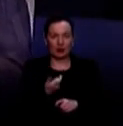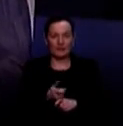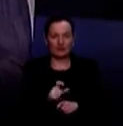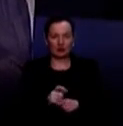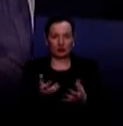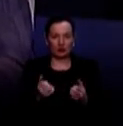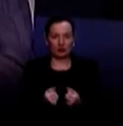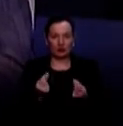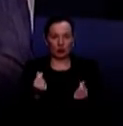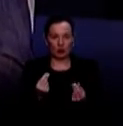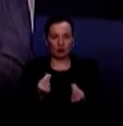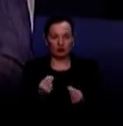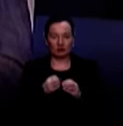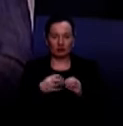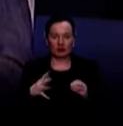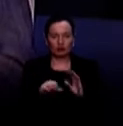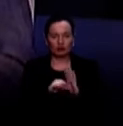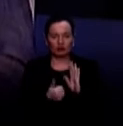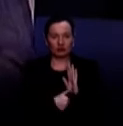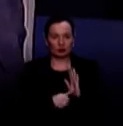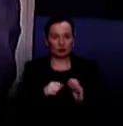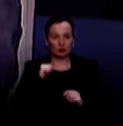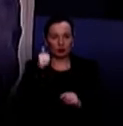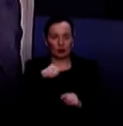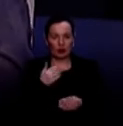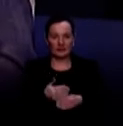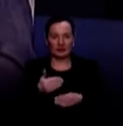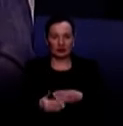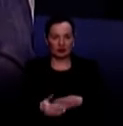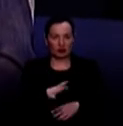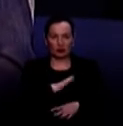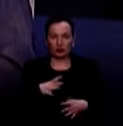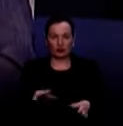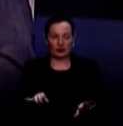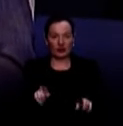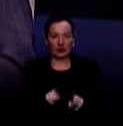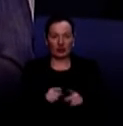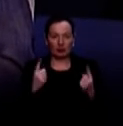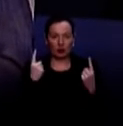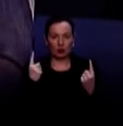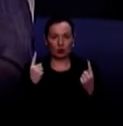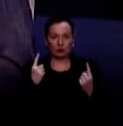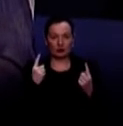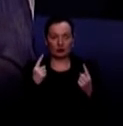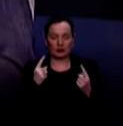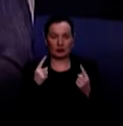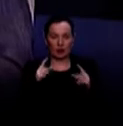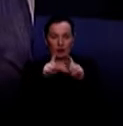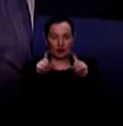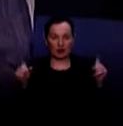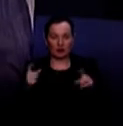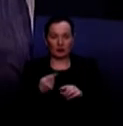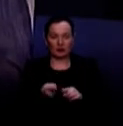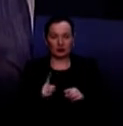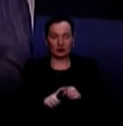ДФРР якраз в 15-16 роках. Пізніше вже не було. Такими крупними об'єктами з ДФРР – це